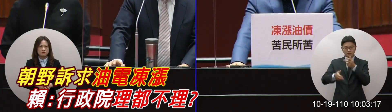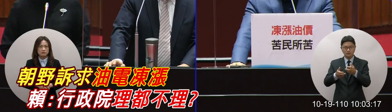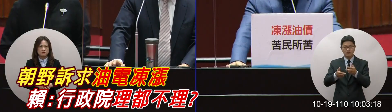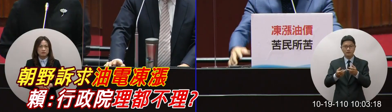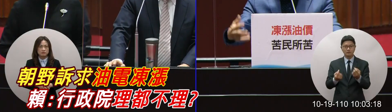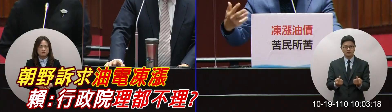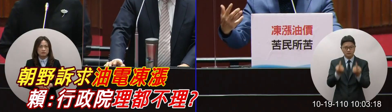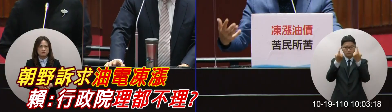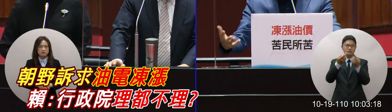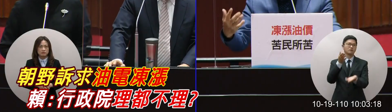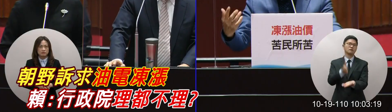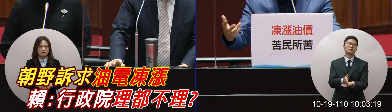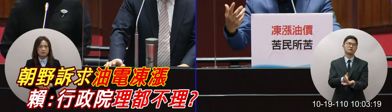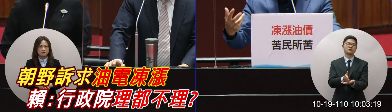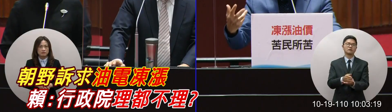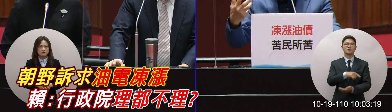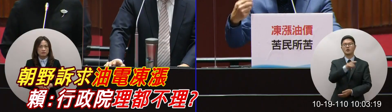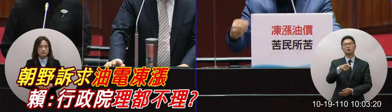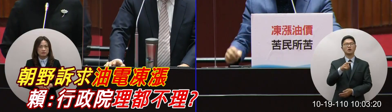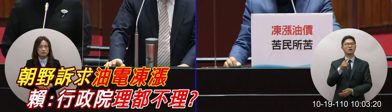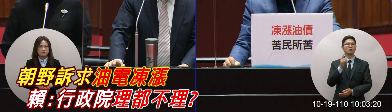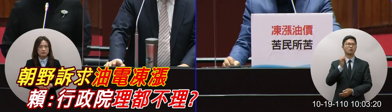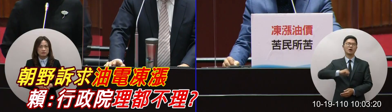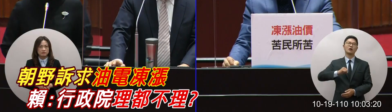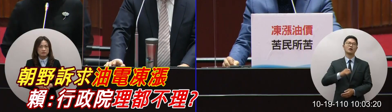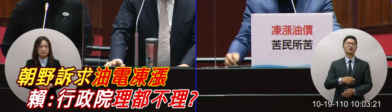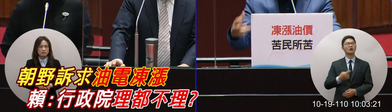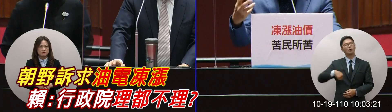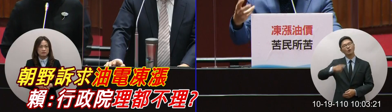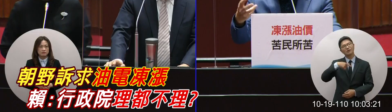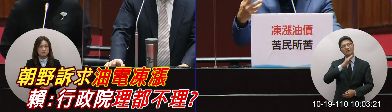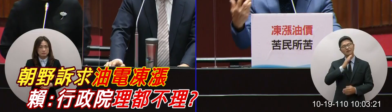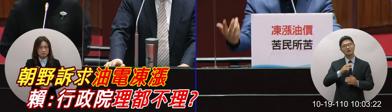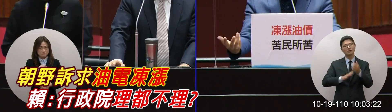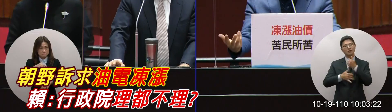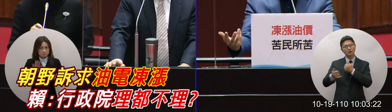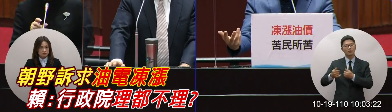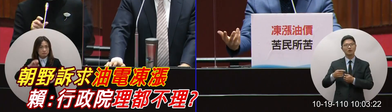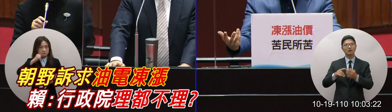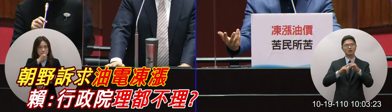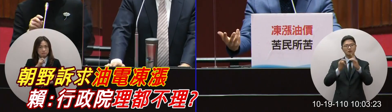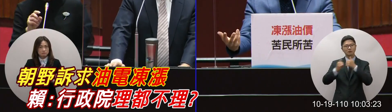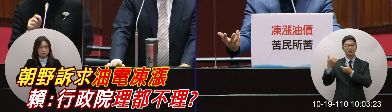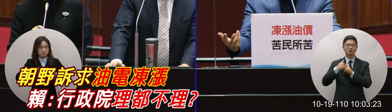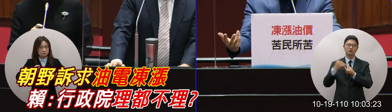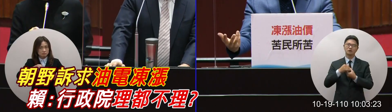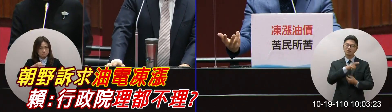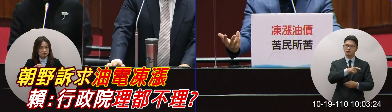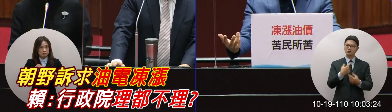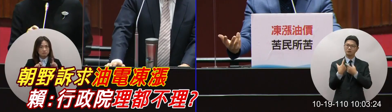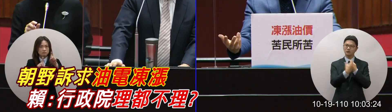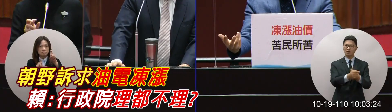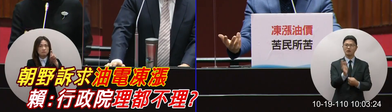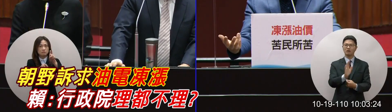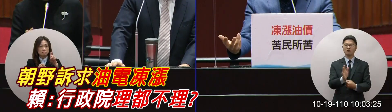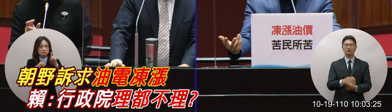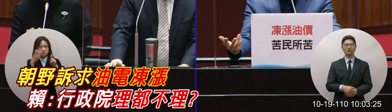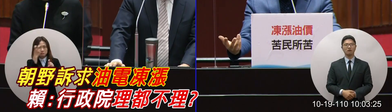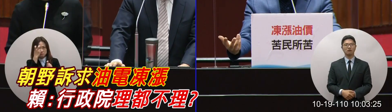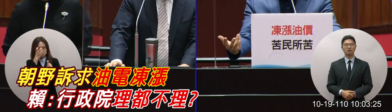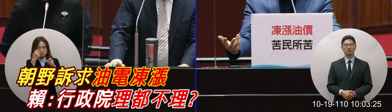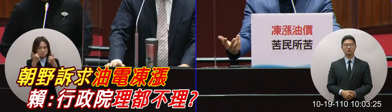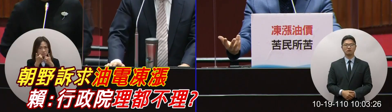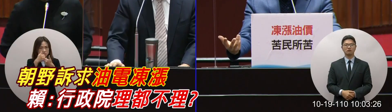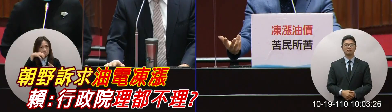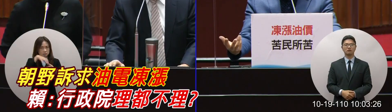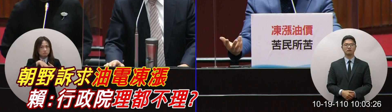要。我们是一票一票算出来。 我们的电价，我们的电价在10月审议的那一次就已